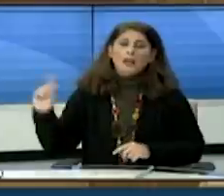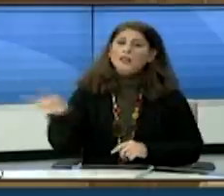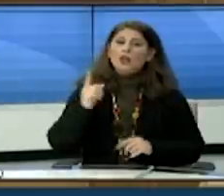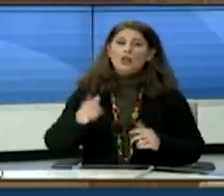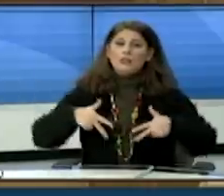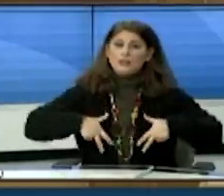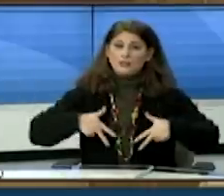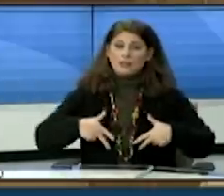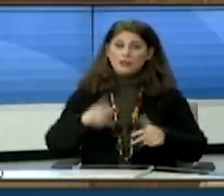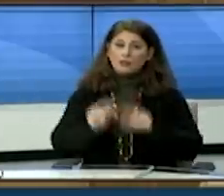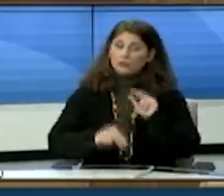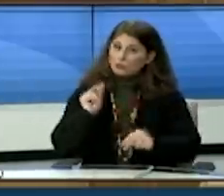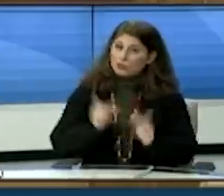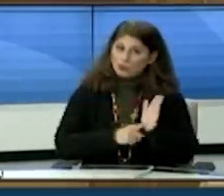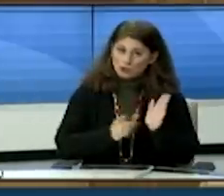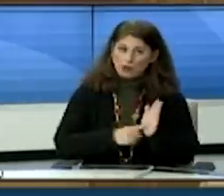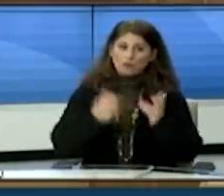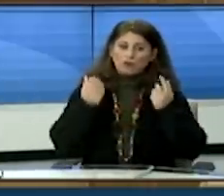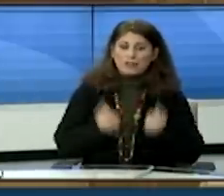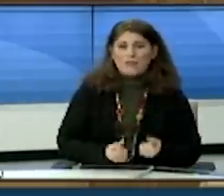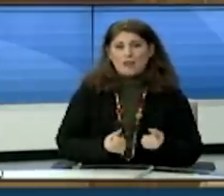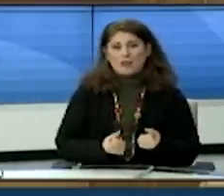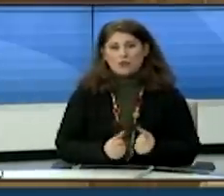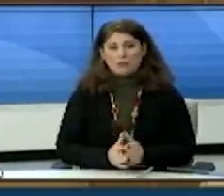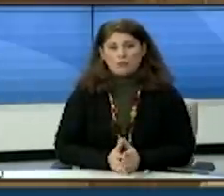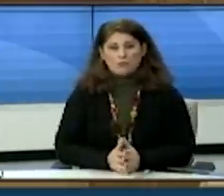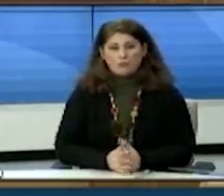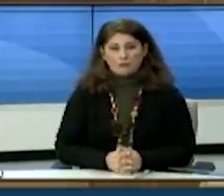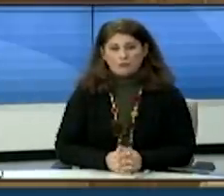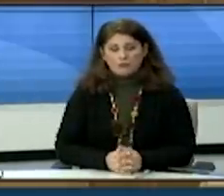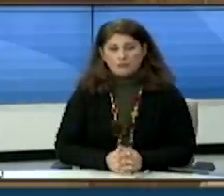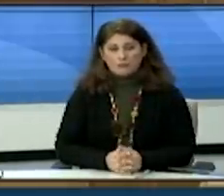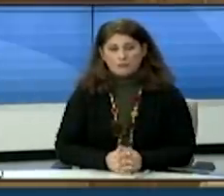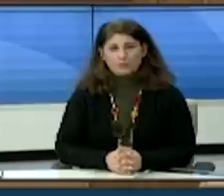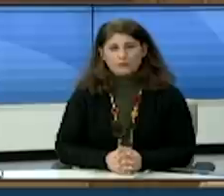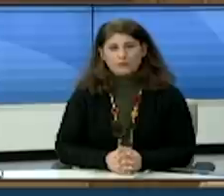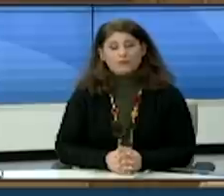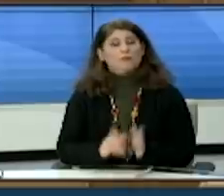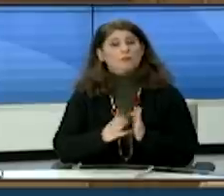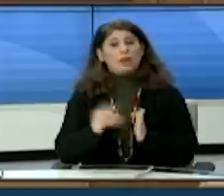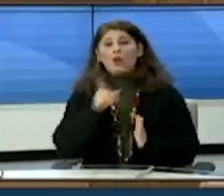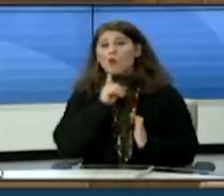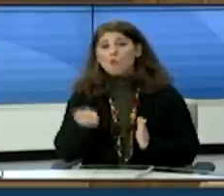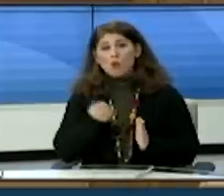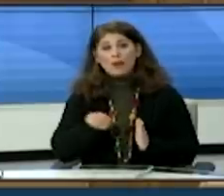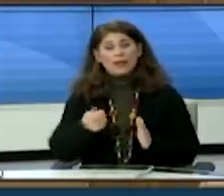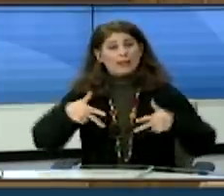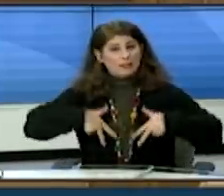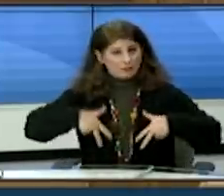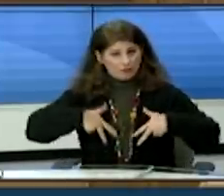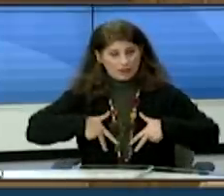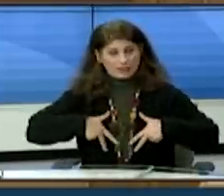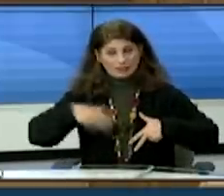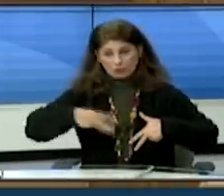που νομοθετεί ή νομοθετούσε σε βάρος της. Σε βάρος τους. Όπως έκανε βεβαίως και η κυβέρνηση του